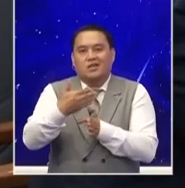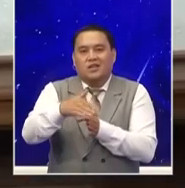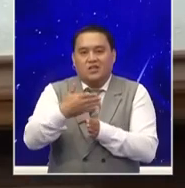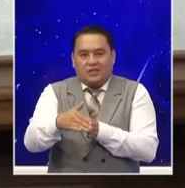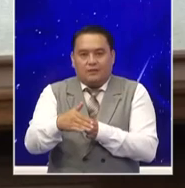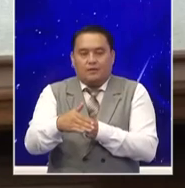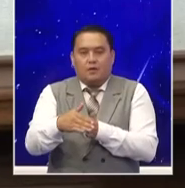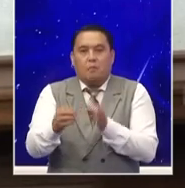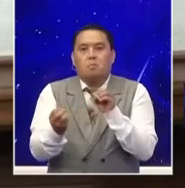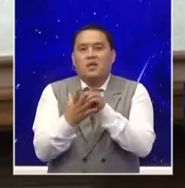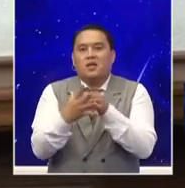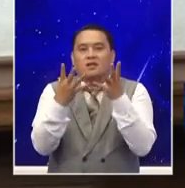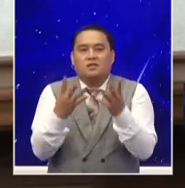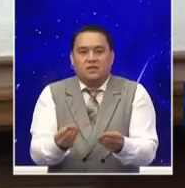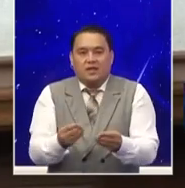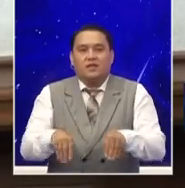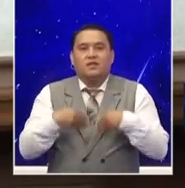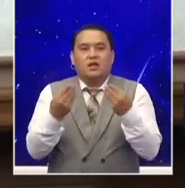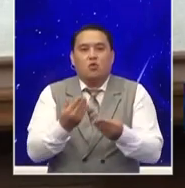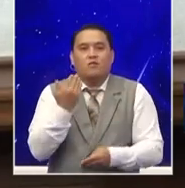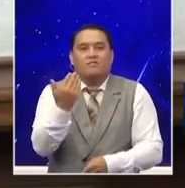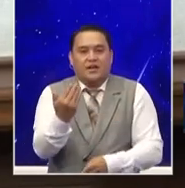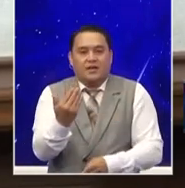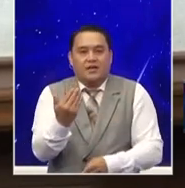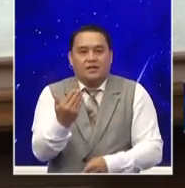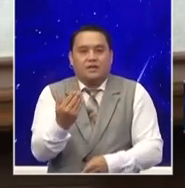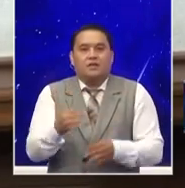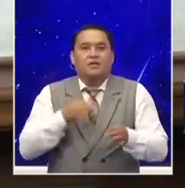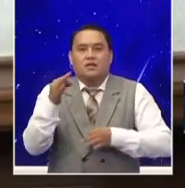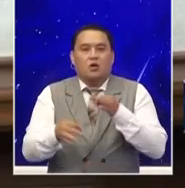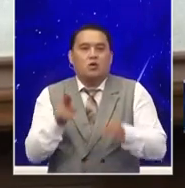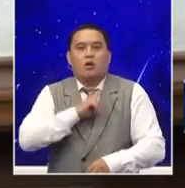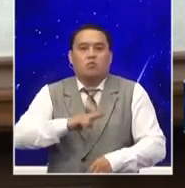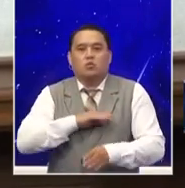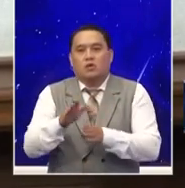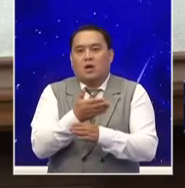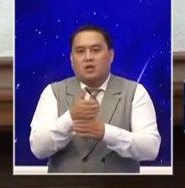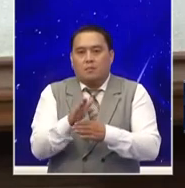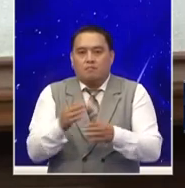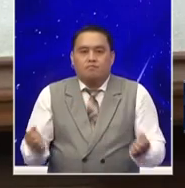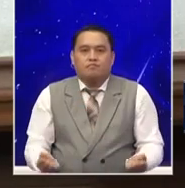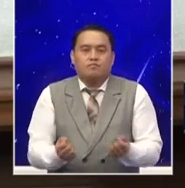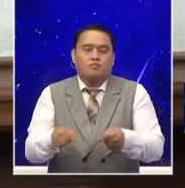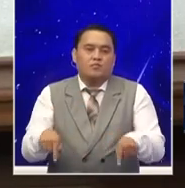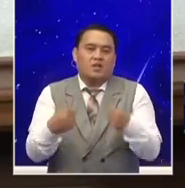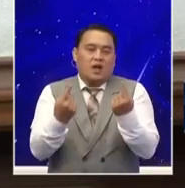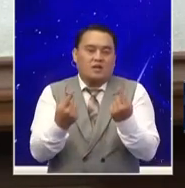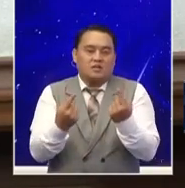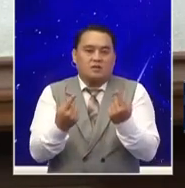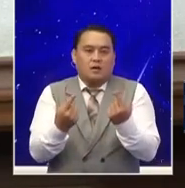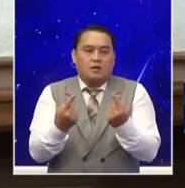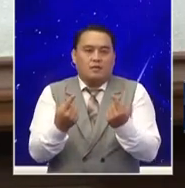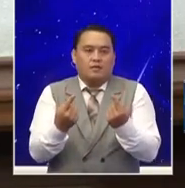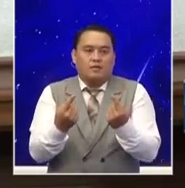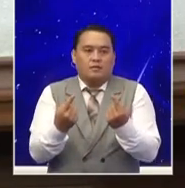микрокредит. 15 дней я вам даю, что вы вот, день и ночь работали и распределили, и поднялись на первые